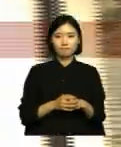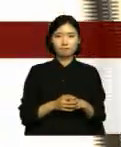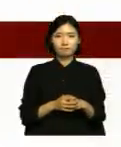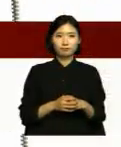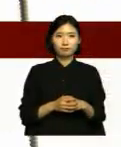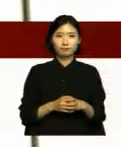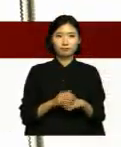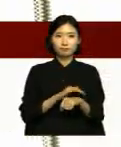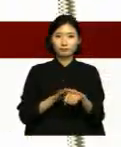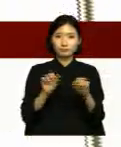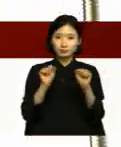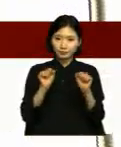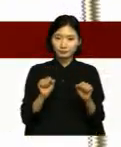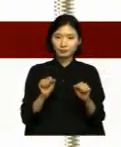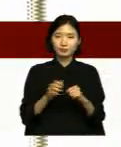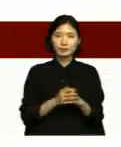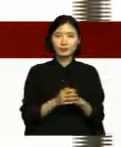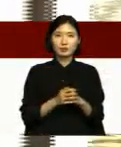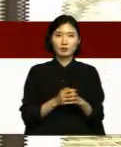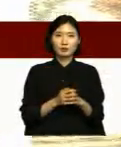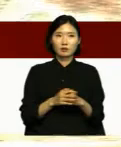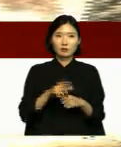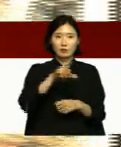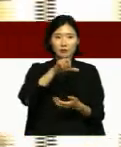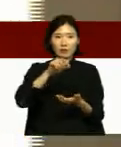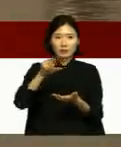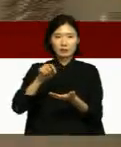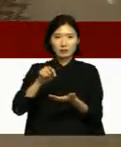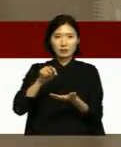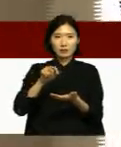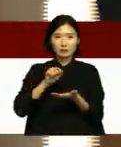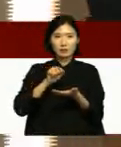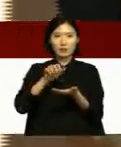잘 계셨죠? 예, 반찬 가져왔어요. 예.